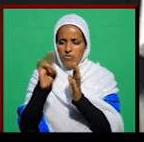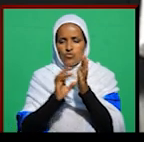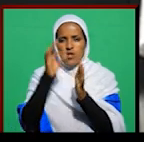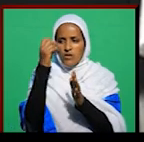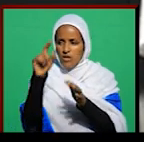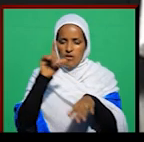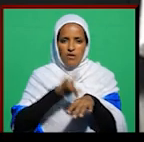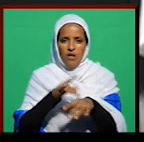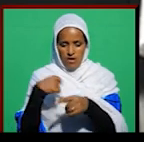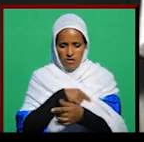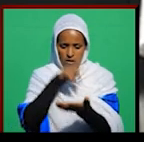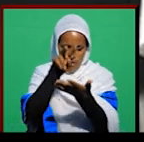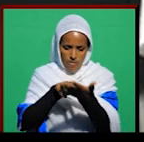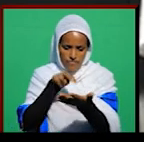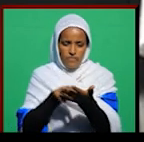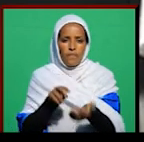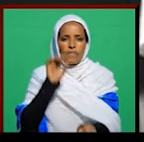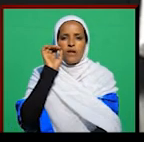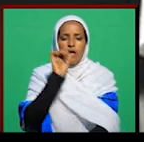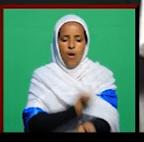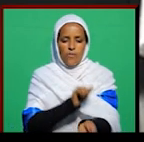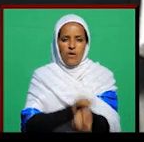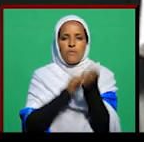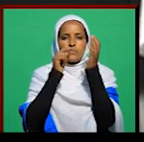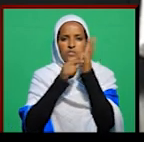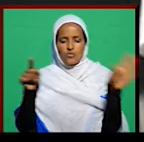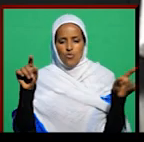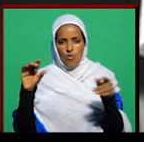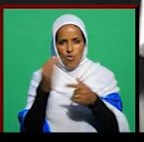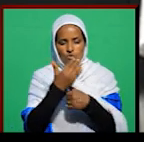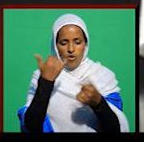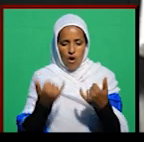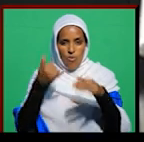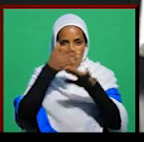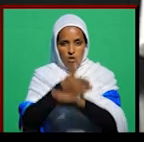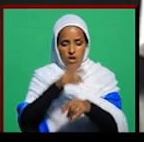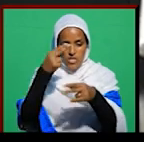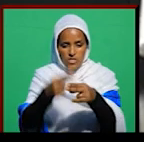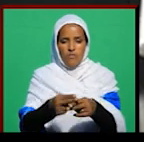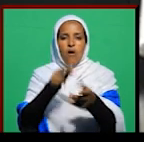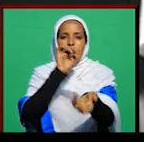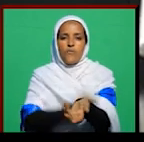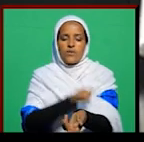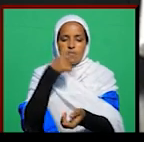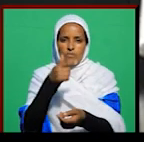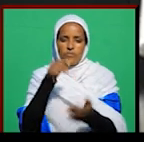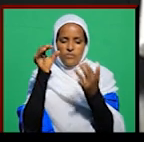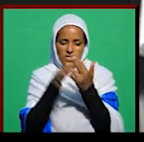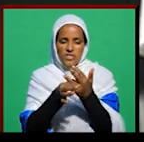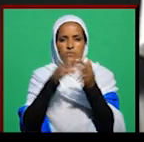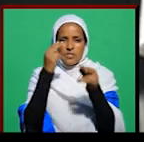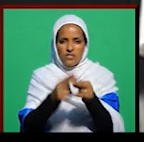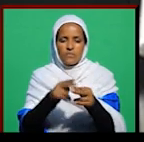ከቁጥር 10 11 ላይ እንደምናነበው አብርሃምን ለአብርሃም ተገልጦ ከእንግዲህ ወዲህ ስምህ አብርሃም ይባል፣ የሚስትህም